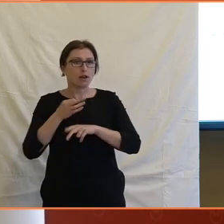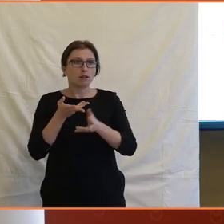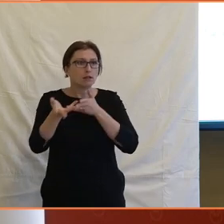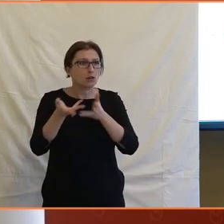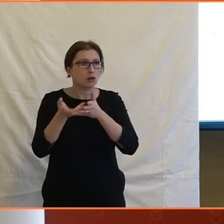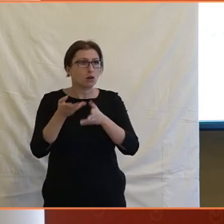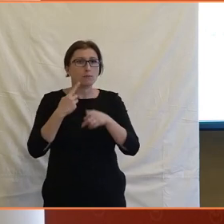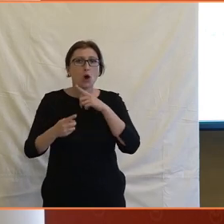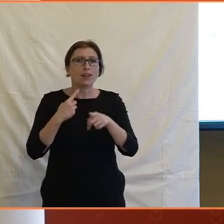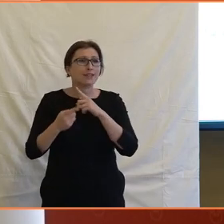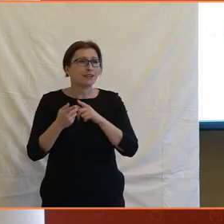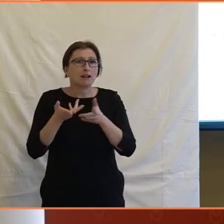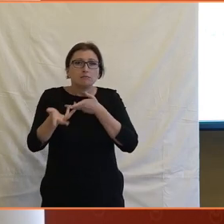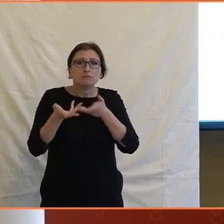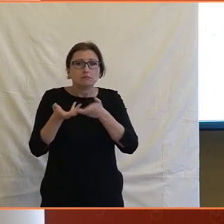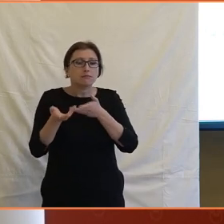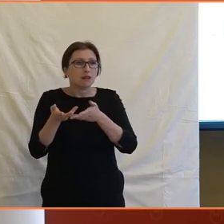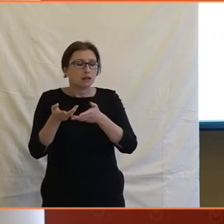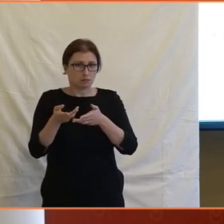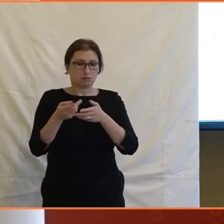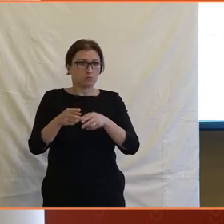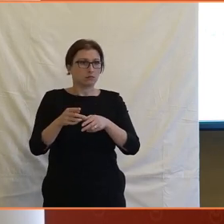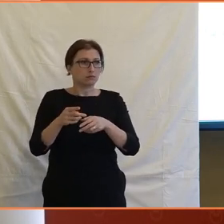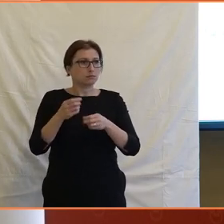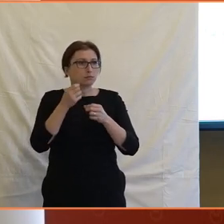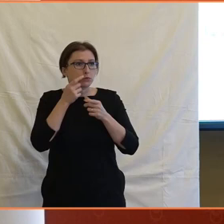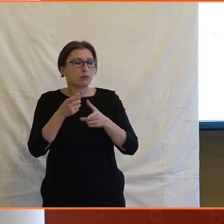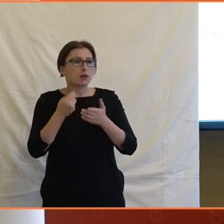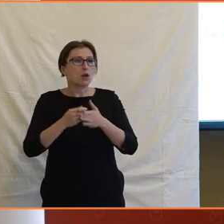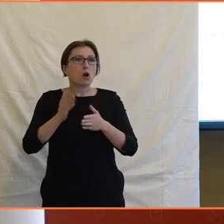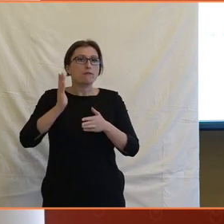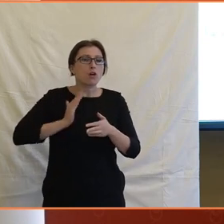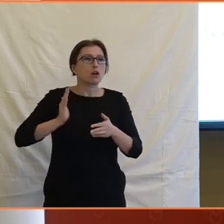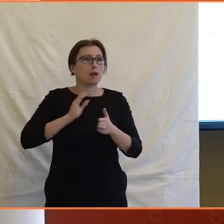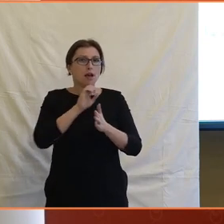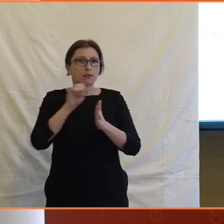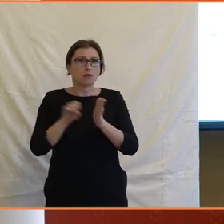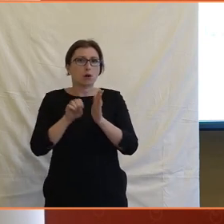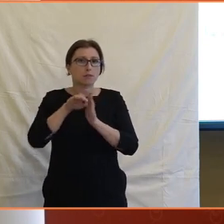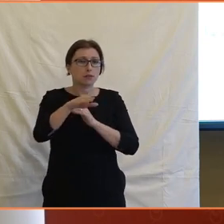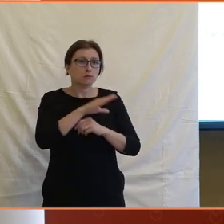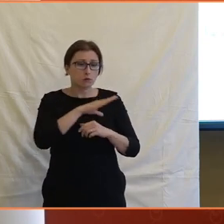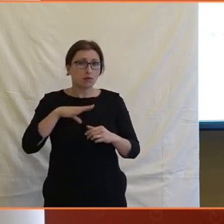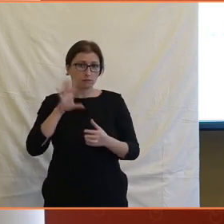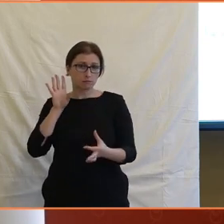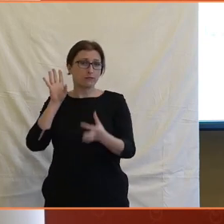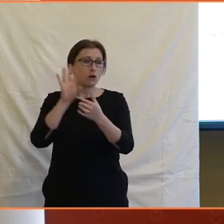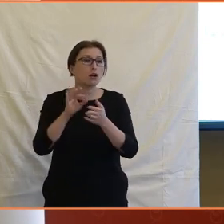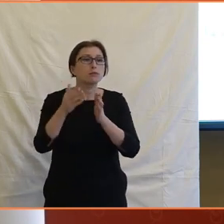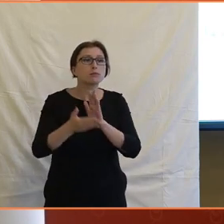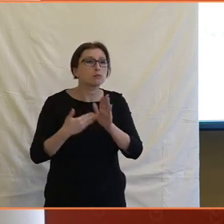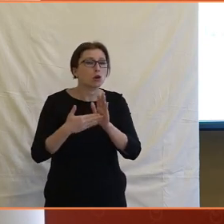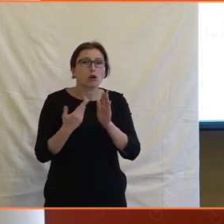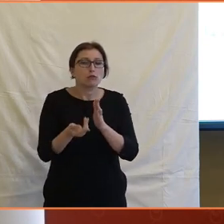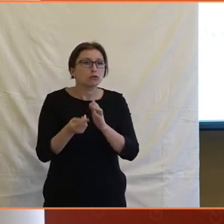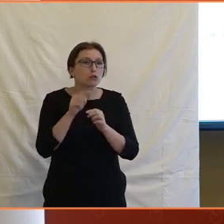nima nějakou politickou debatu, ale neposílám jim formální dopisy, ale místo toho se jich zeptám,